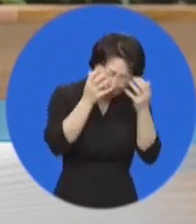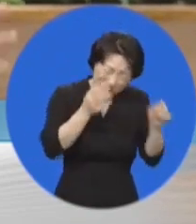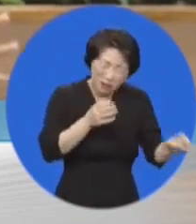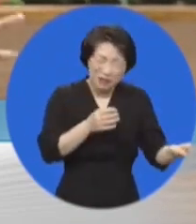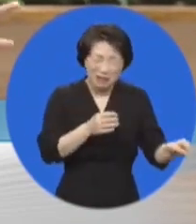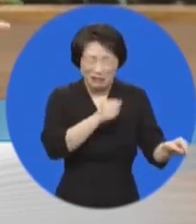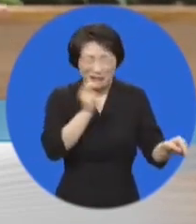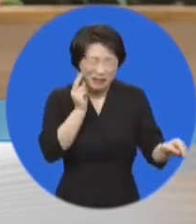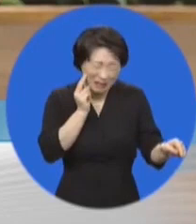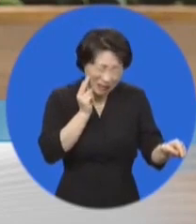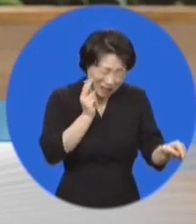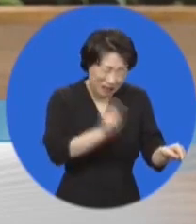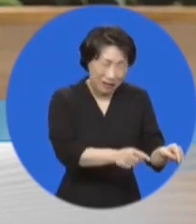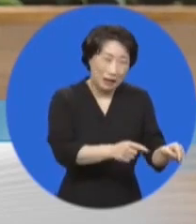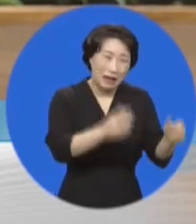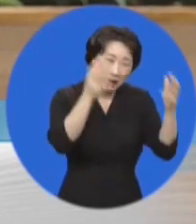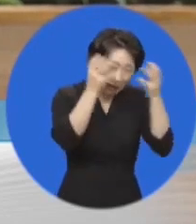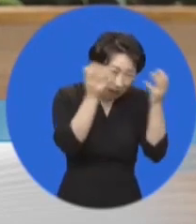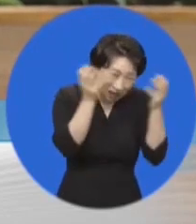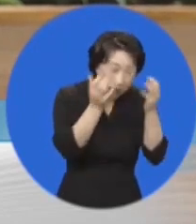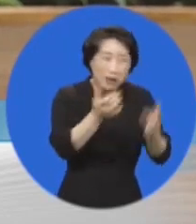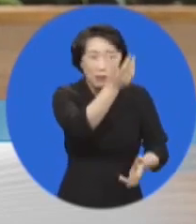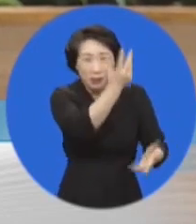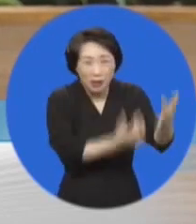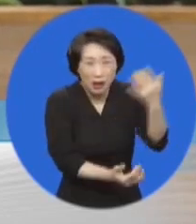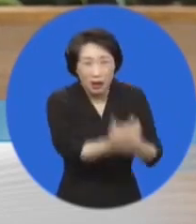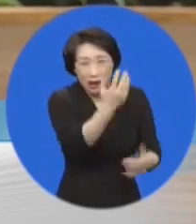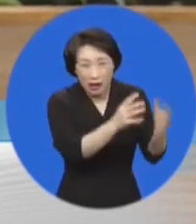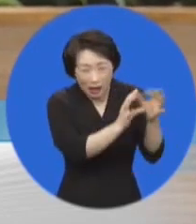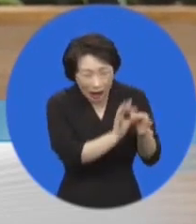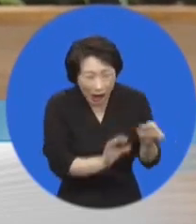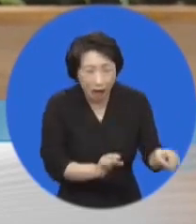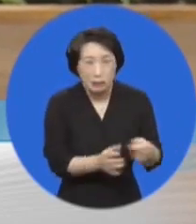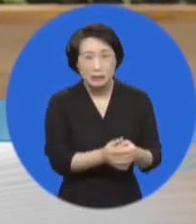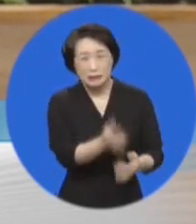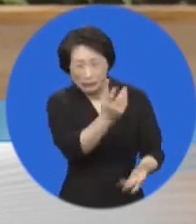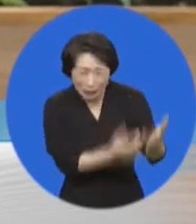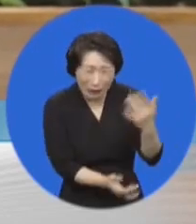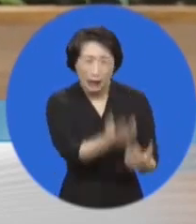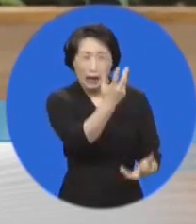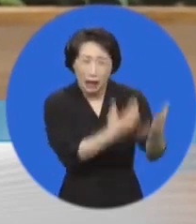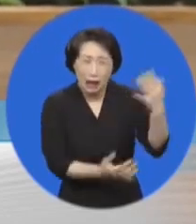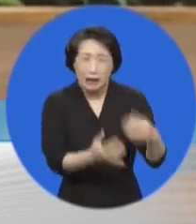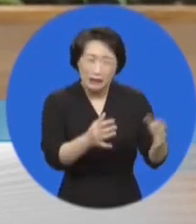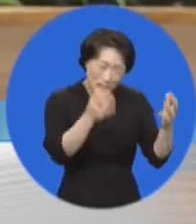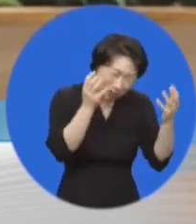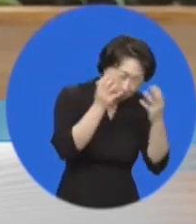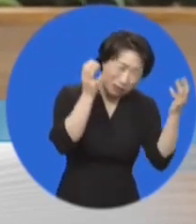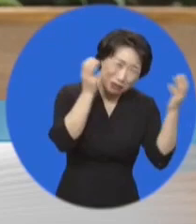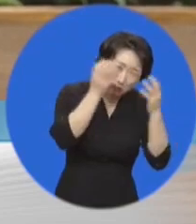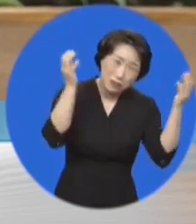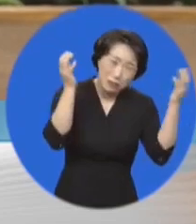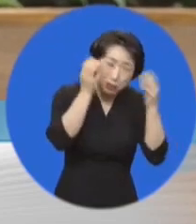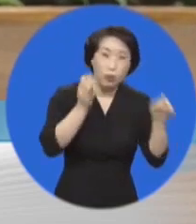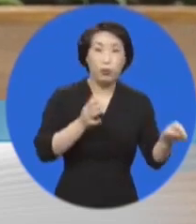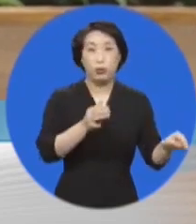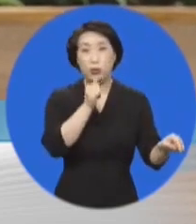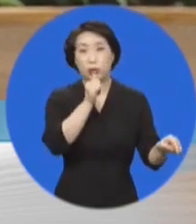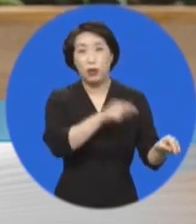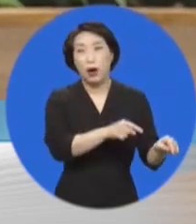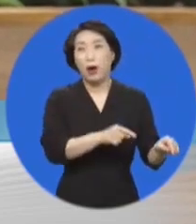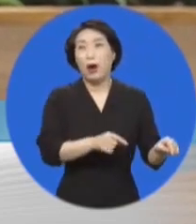고통을 크, 불구덩이 속에서 타고 또 타고 타고 또 타고 타고 또